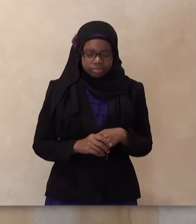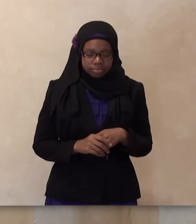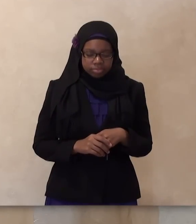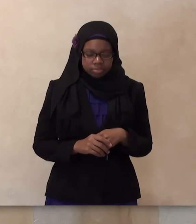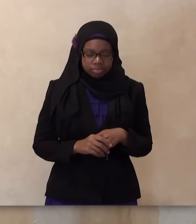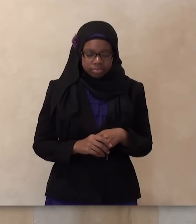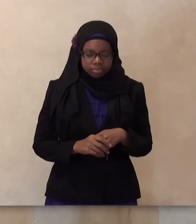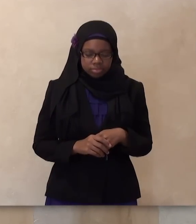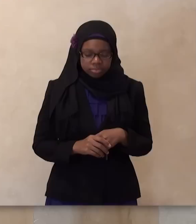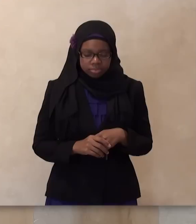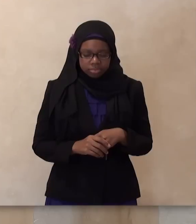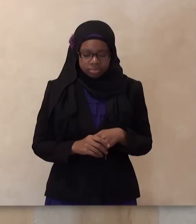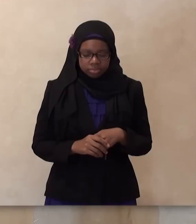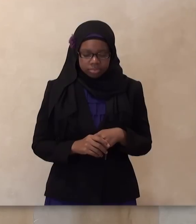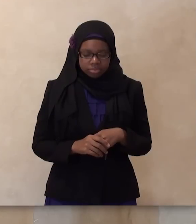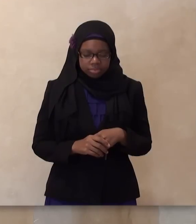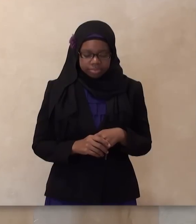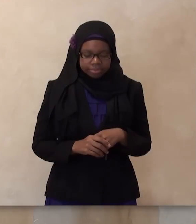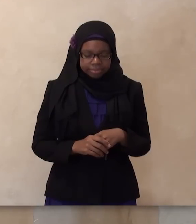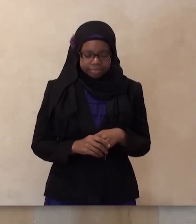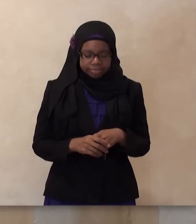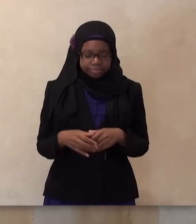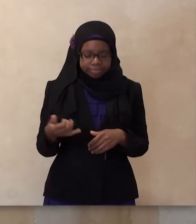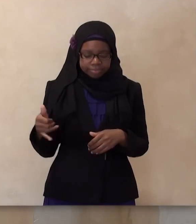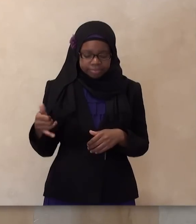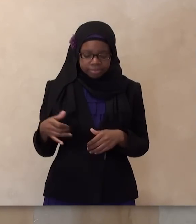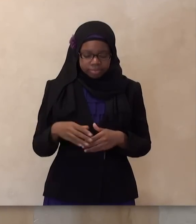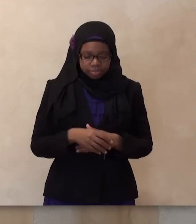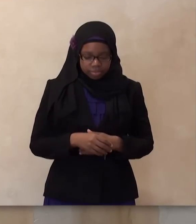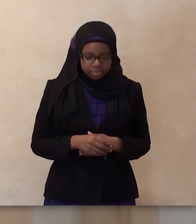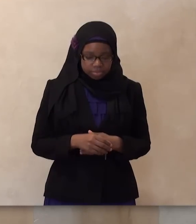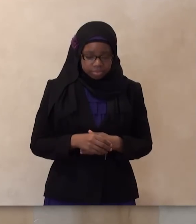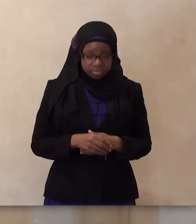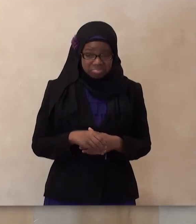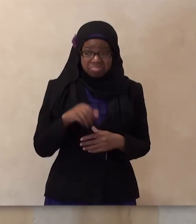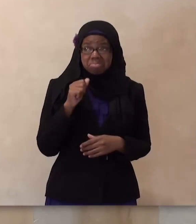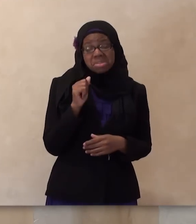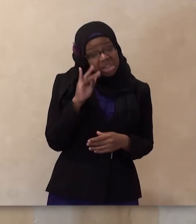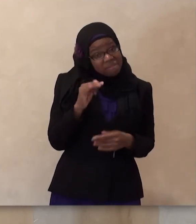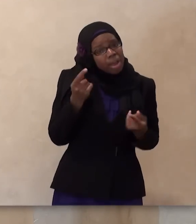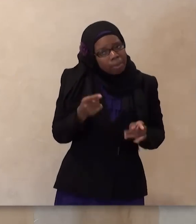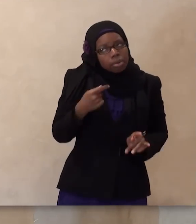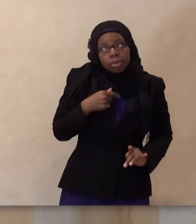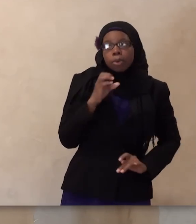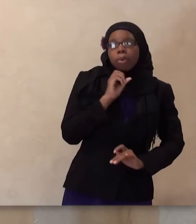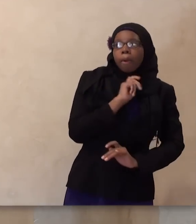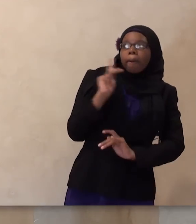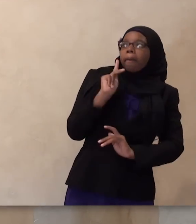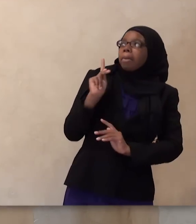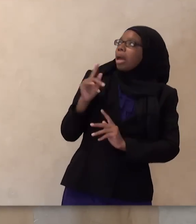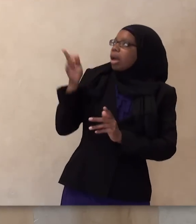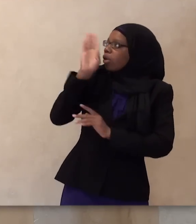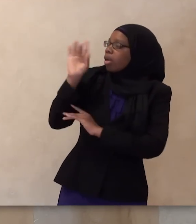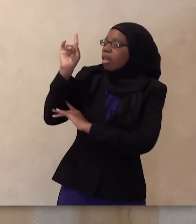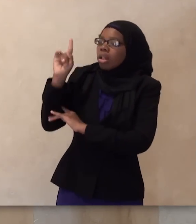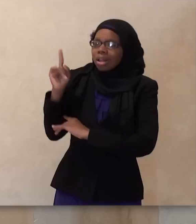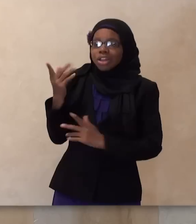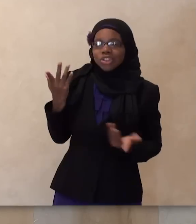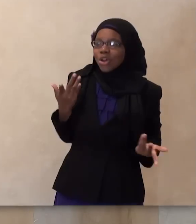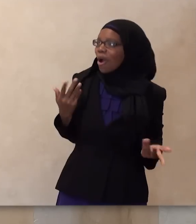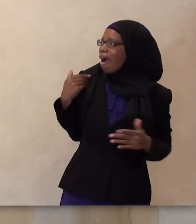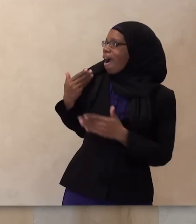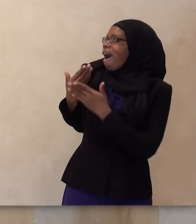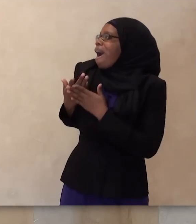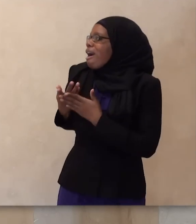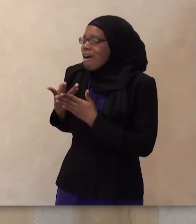رَبِّي لَأَجِدَنَّ خَيْرًا مِنْهَا مُنْقَلَبًا. And if I'm returned to Allah subhanahu wa ta'ala, then I will find better